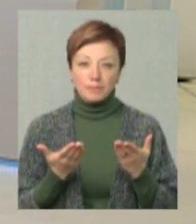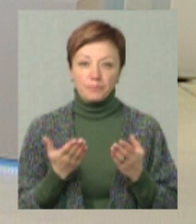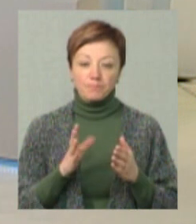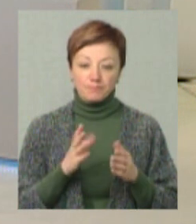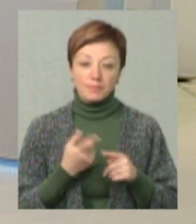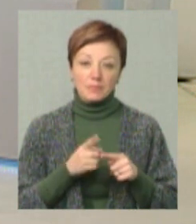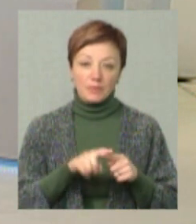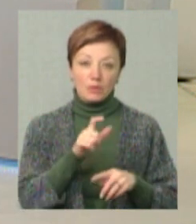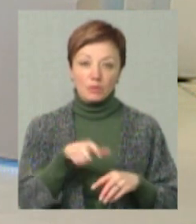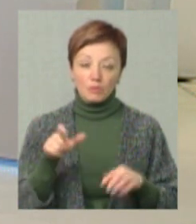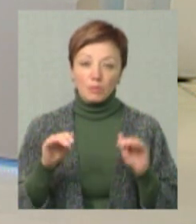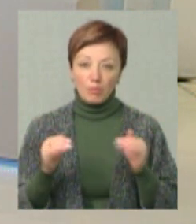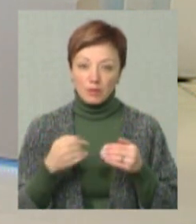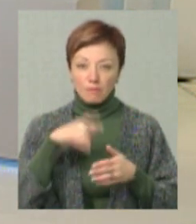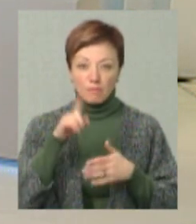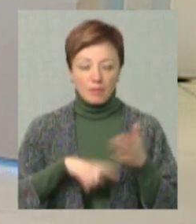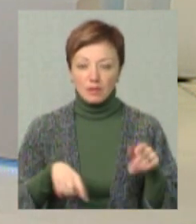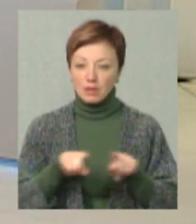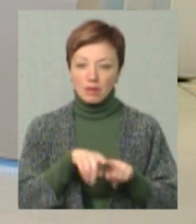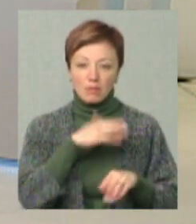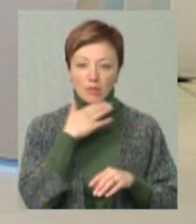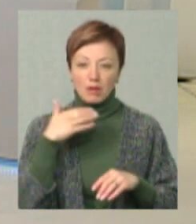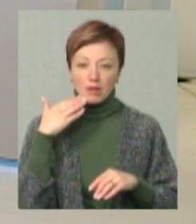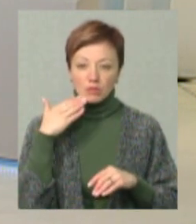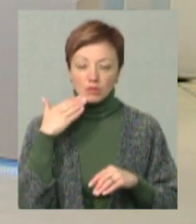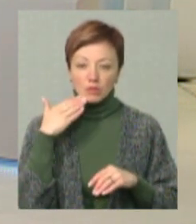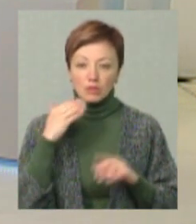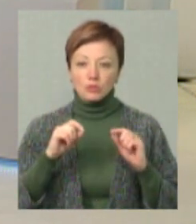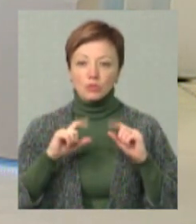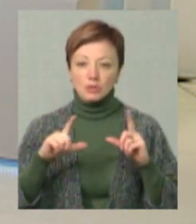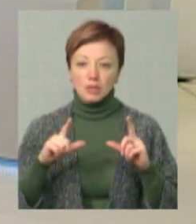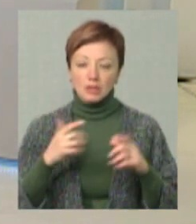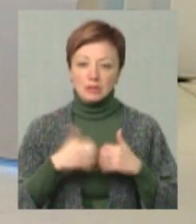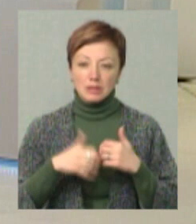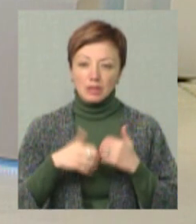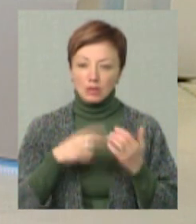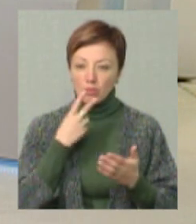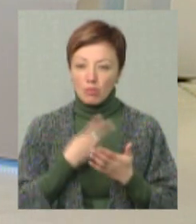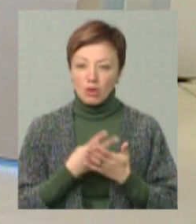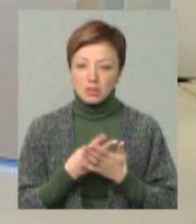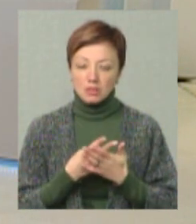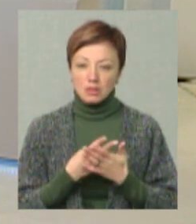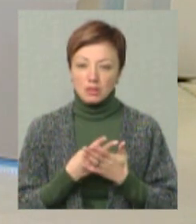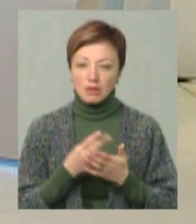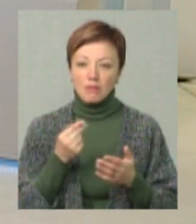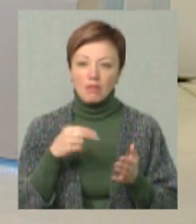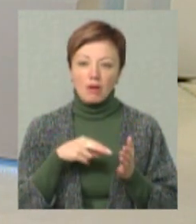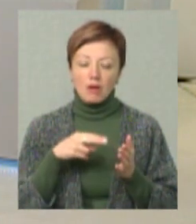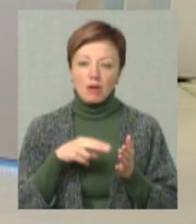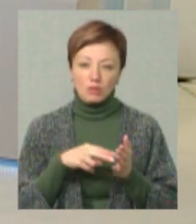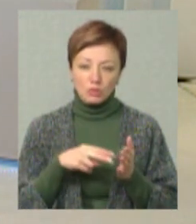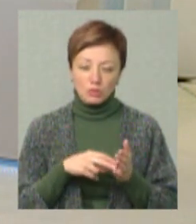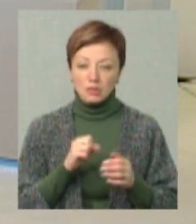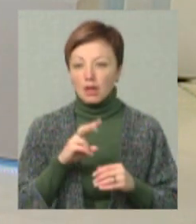рахунок цих людей, їх меншість, я переконаний, їх не так багато, зростає якийсь середній показник вартості.